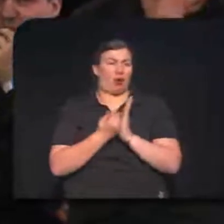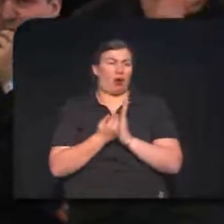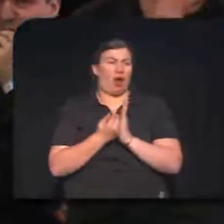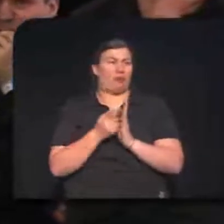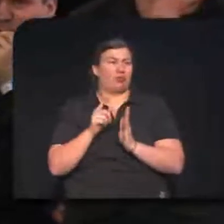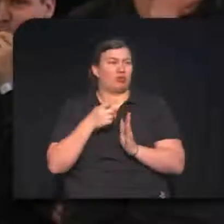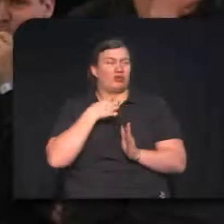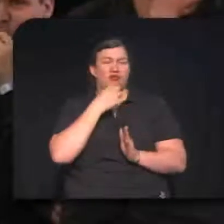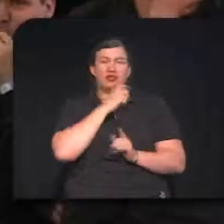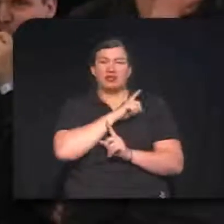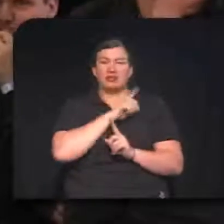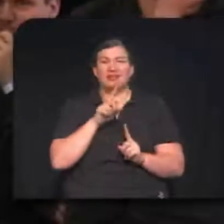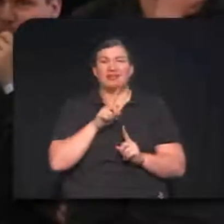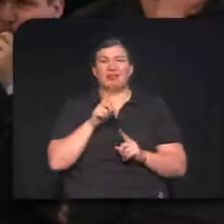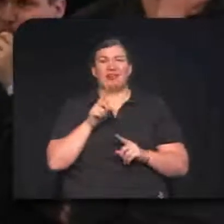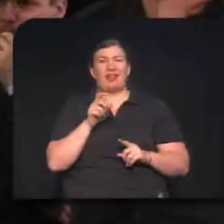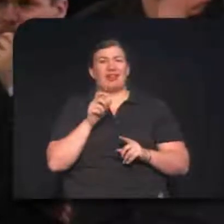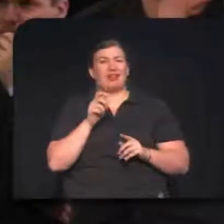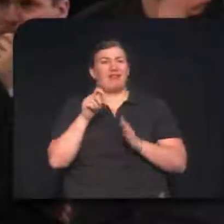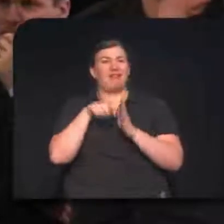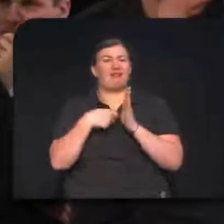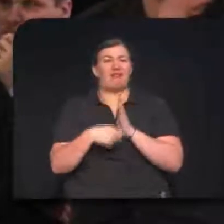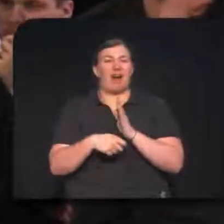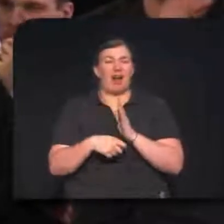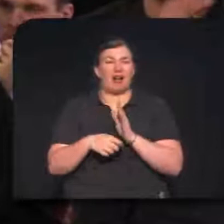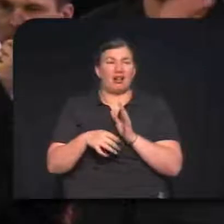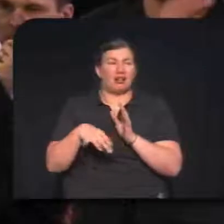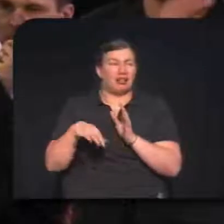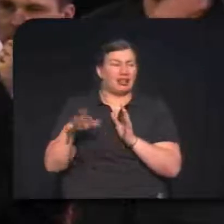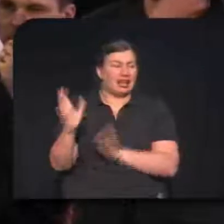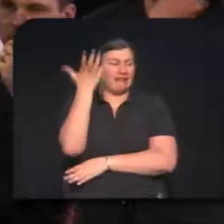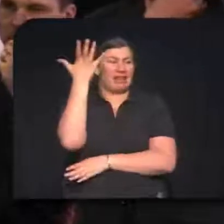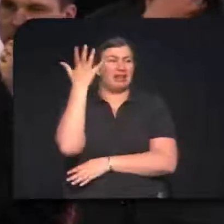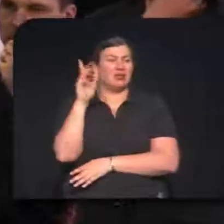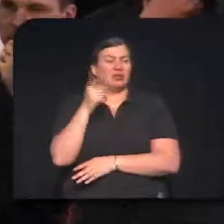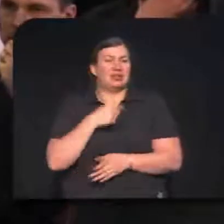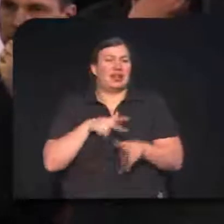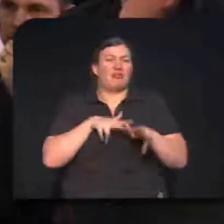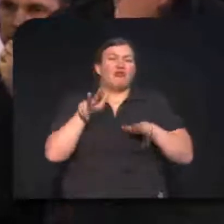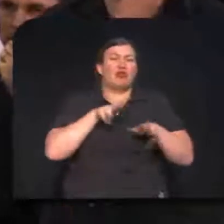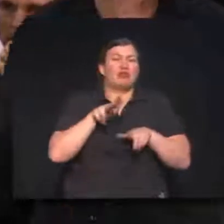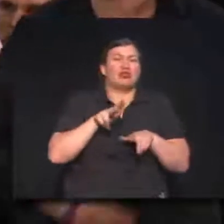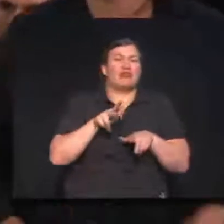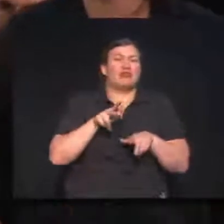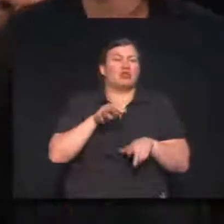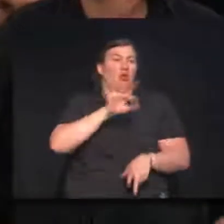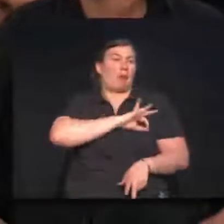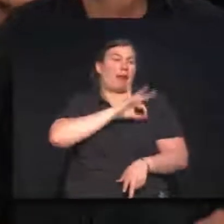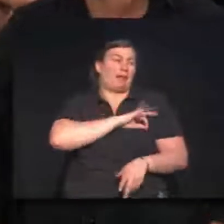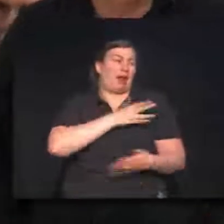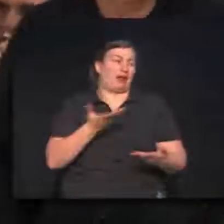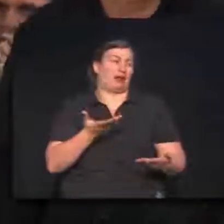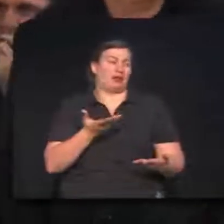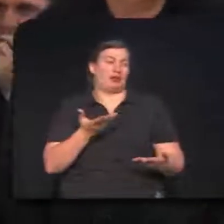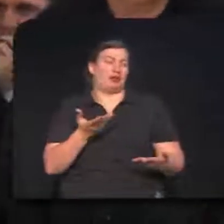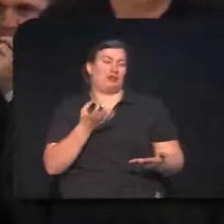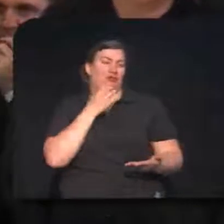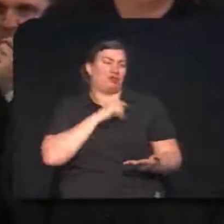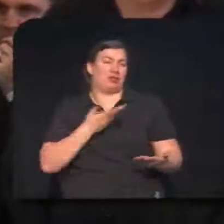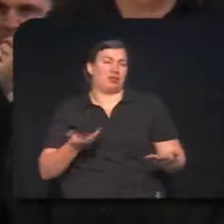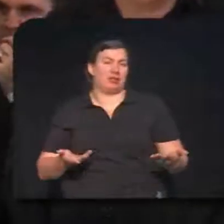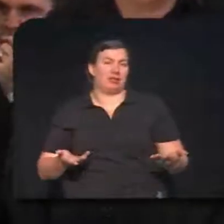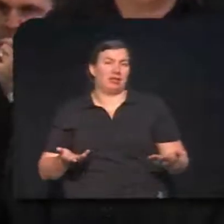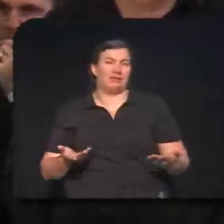es geht darum deutlich zu machen dass wir die bisherige Rettungspolitik kritisieren die